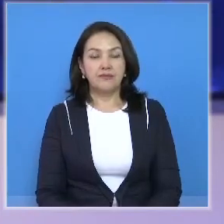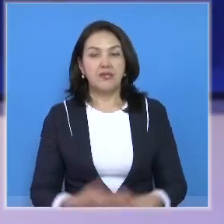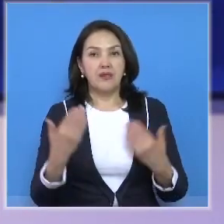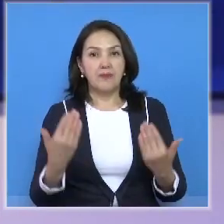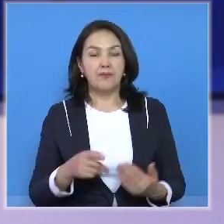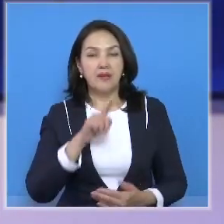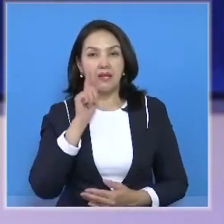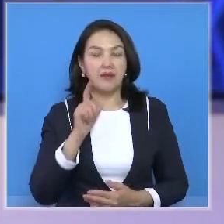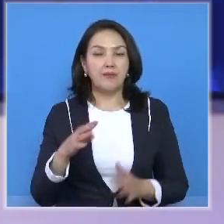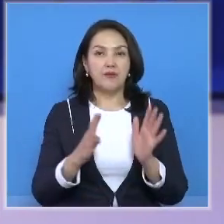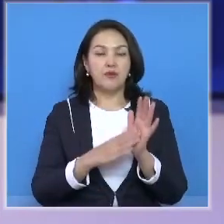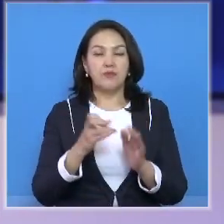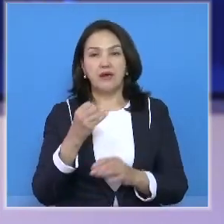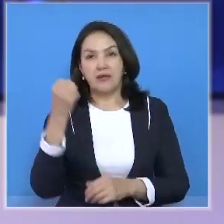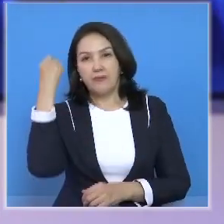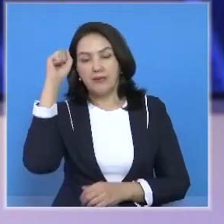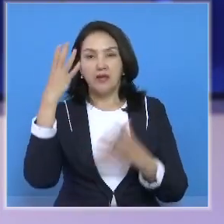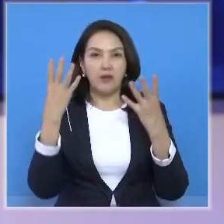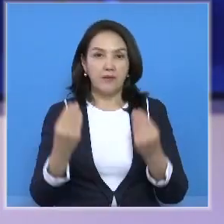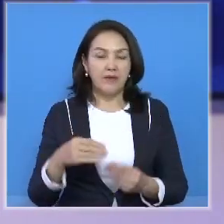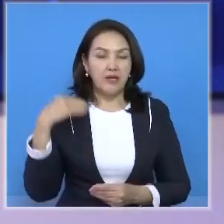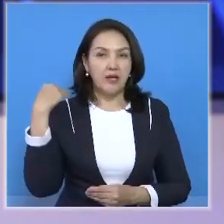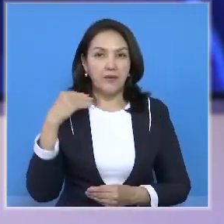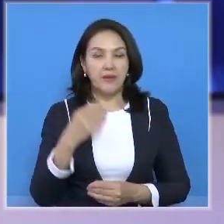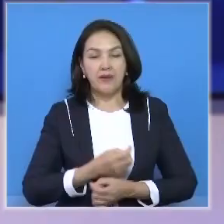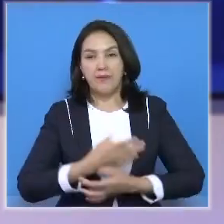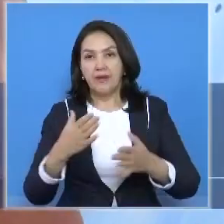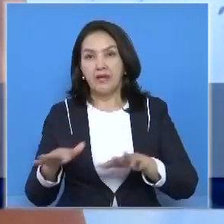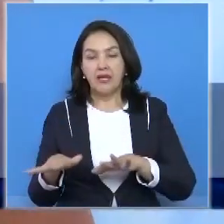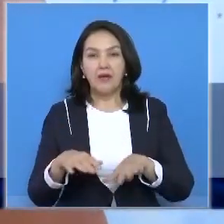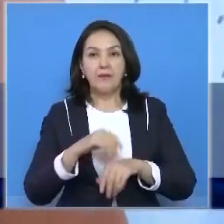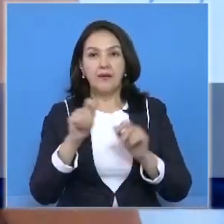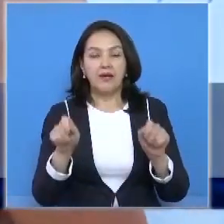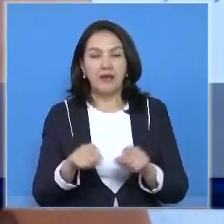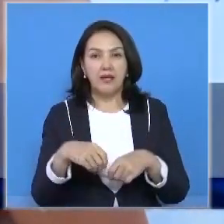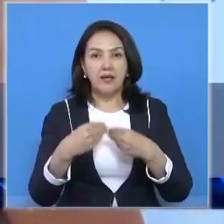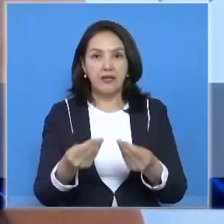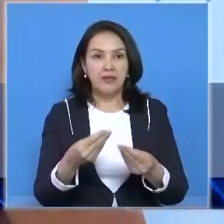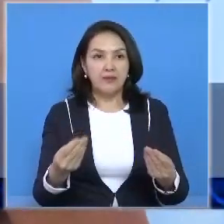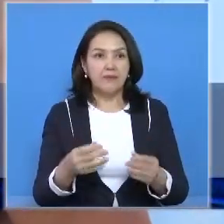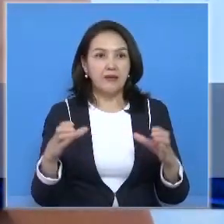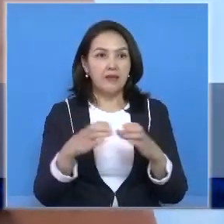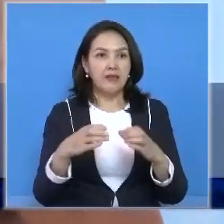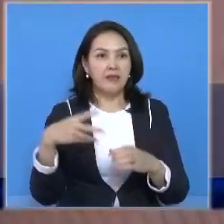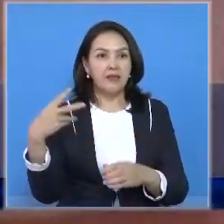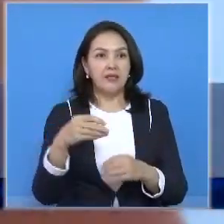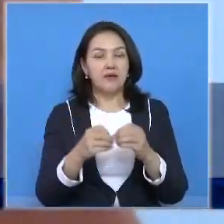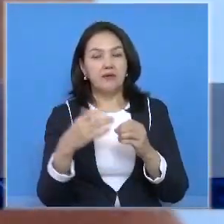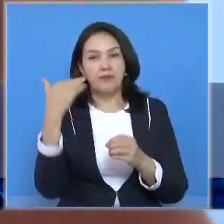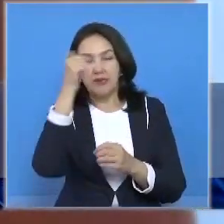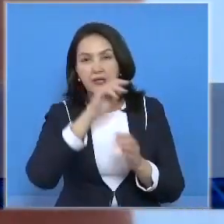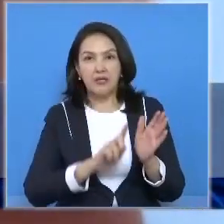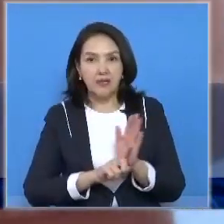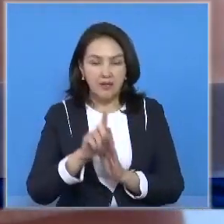Бүгін жастар 9 мамыр жеңіс күніне орай ақтөбеліктерге мерекелік лента таратты. Мұндай акция елімізде 2015 жылдан